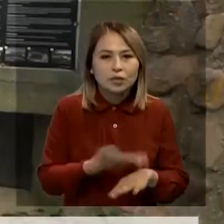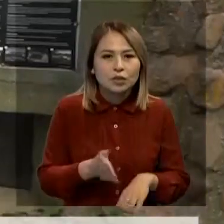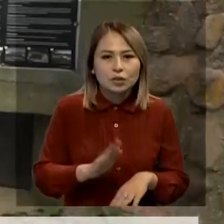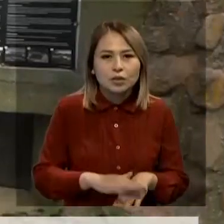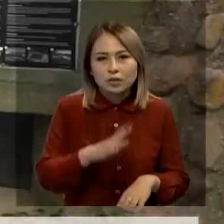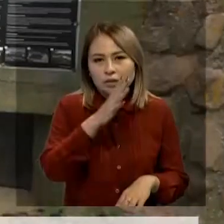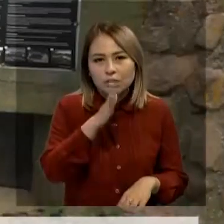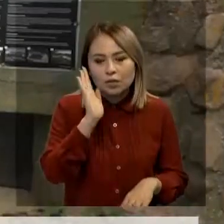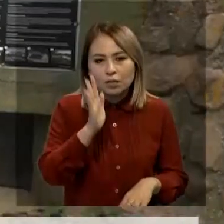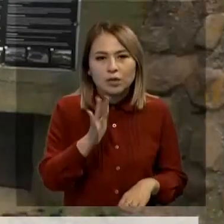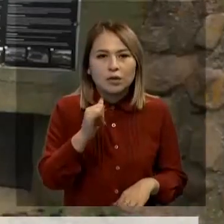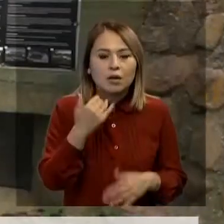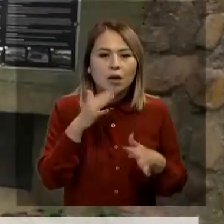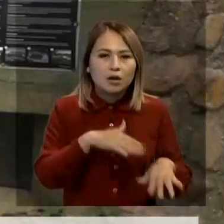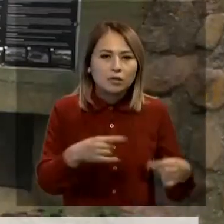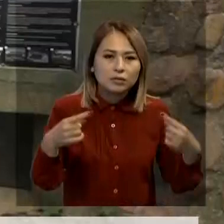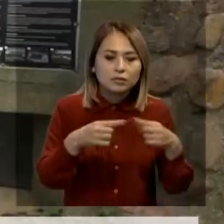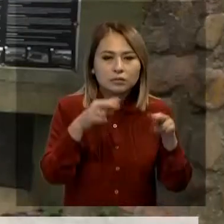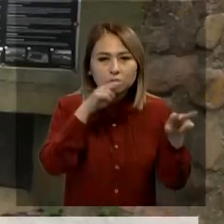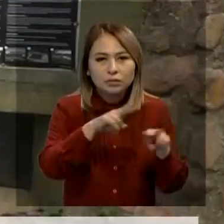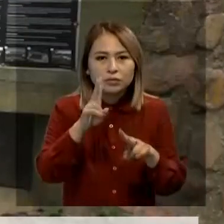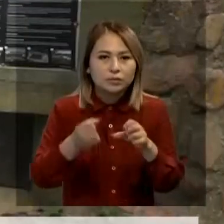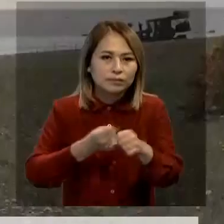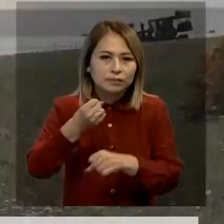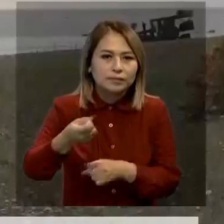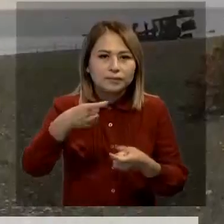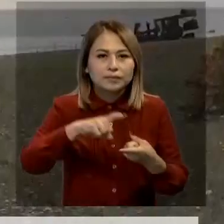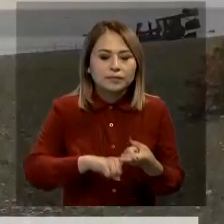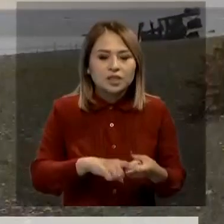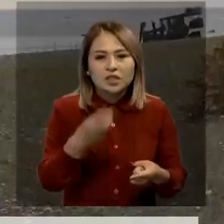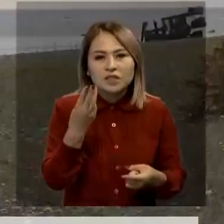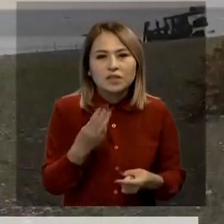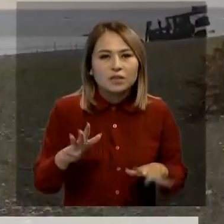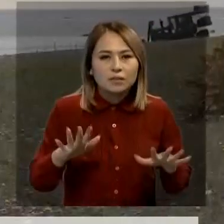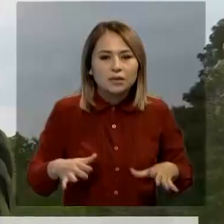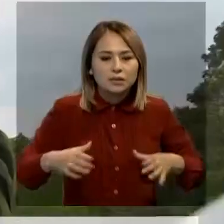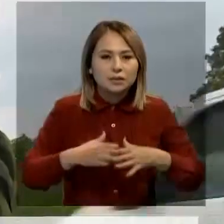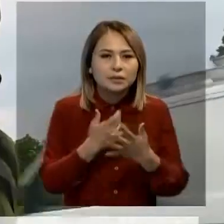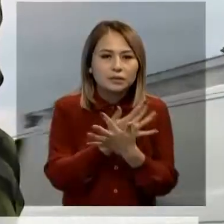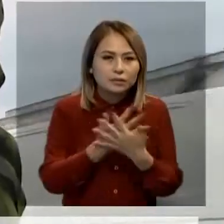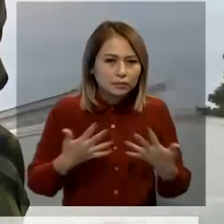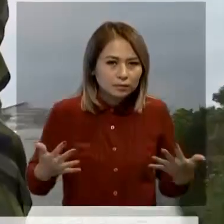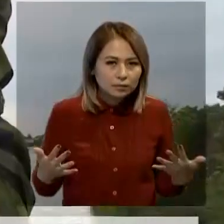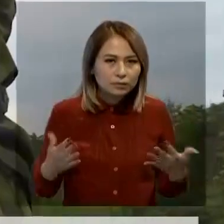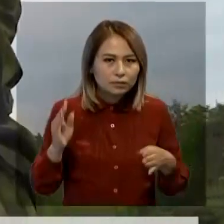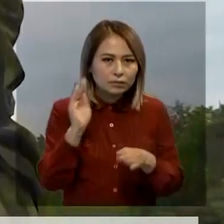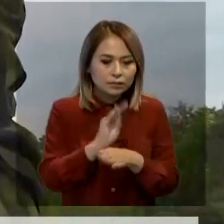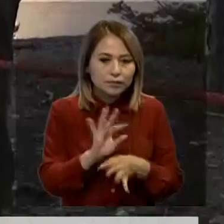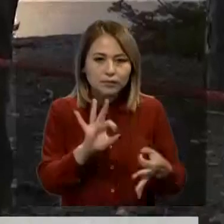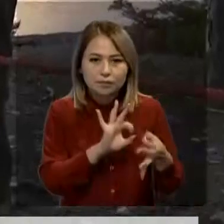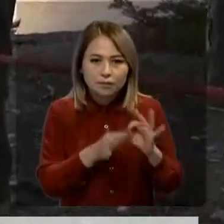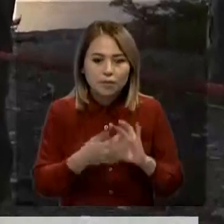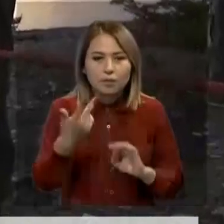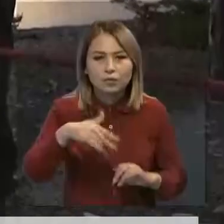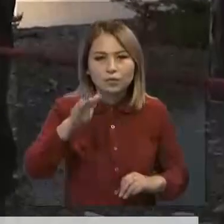мүмкін. Бәрі аралға кімнің бақылау орнататынына байланысты. Швеция әскерінің саны туралы мәліметі әртүрлі. Кейбір дерек бойынша 30